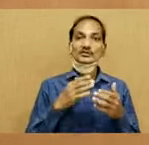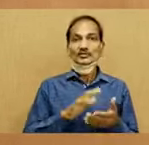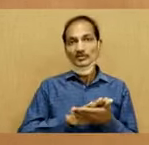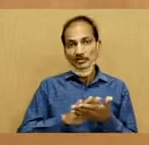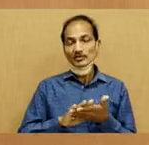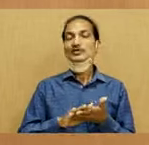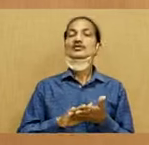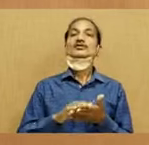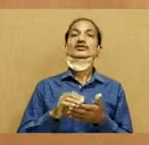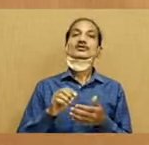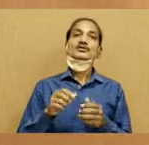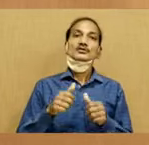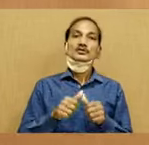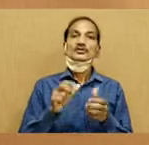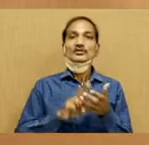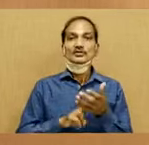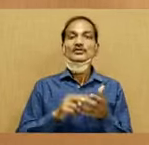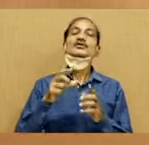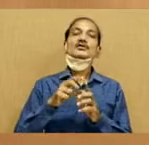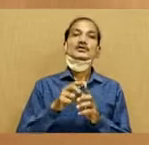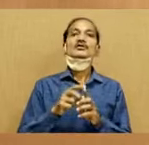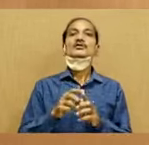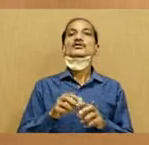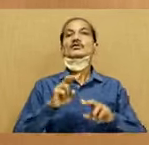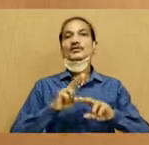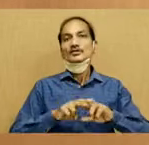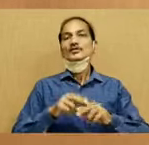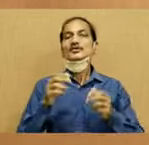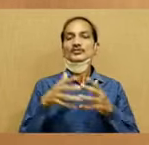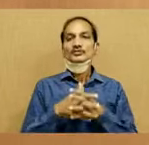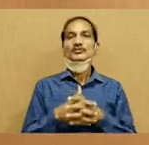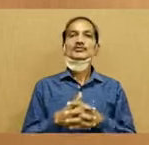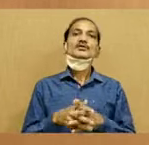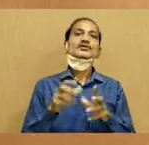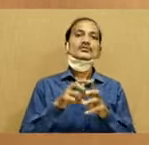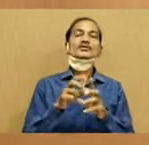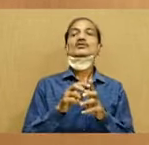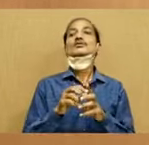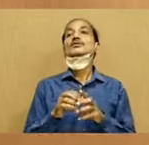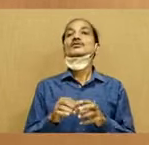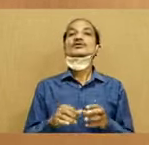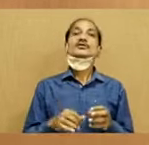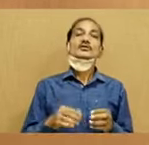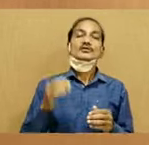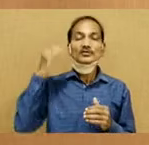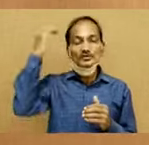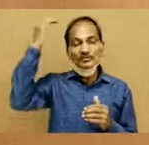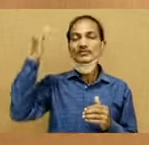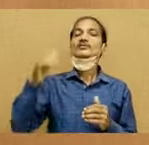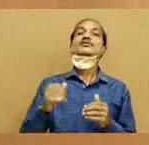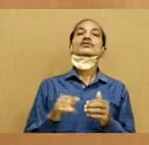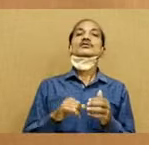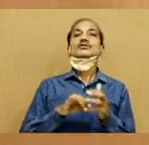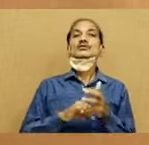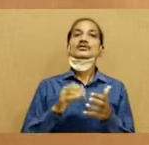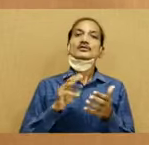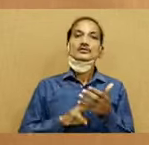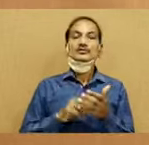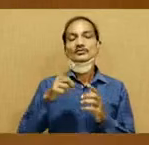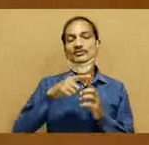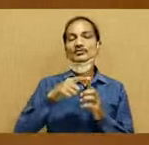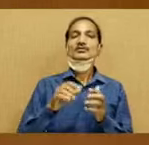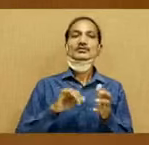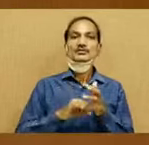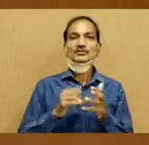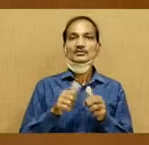केतोटी शिक्षणीय तथ्य यही अनुभूति आम मान को से विषय सूचित करिवे। श्रीमती